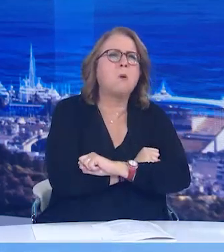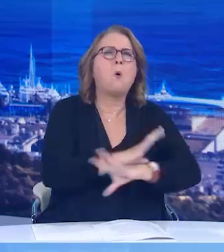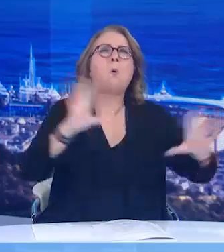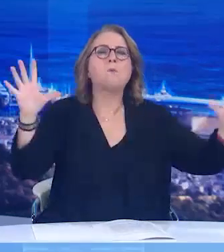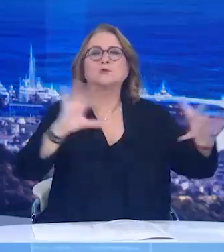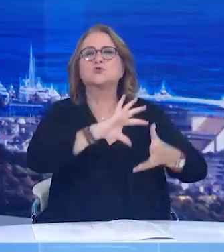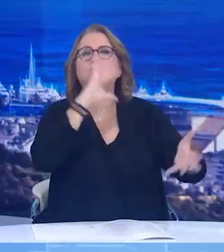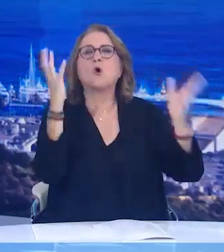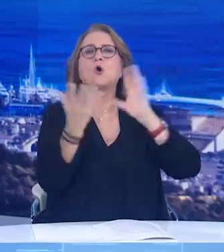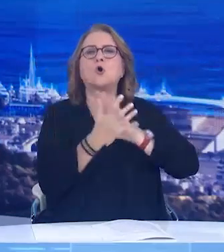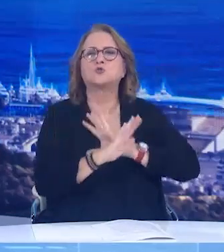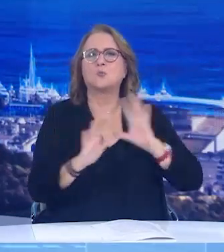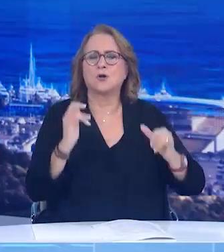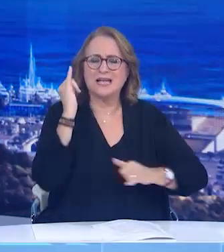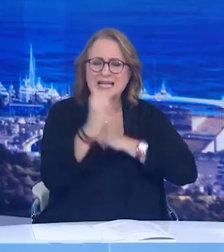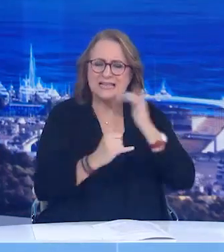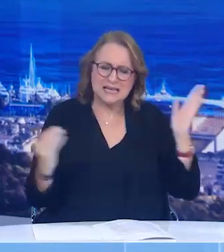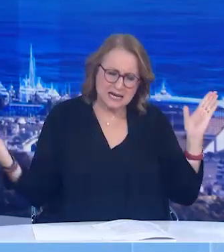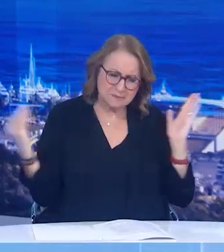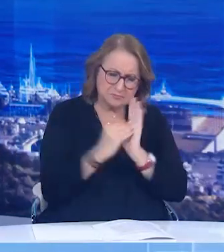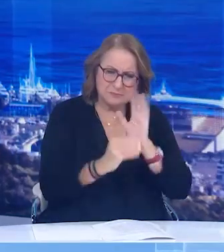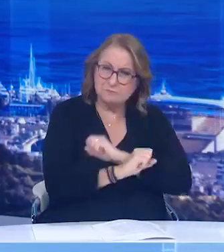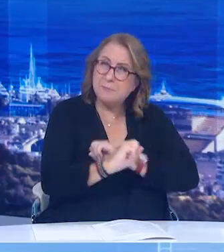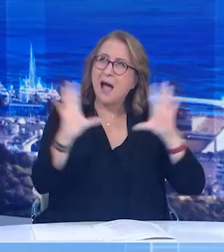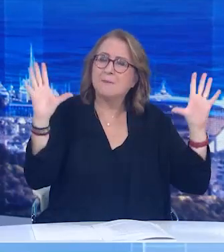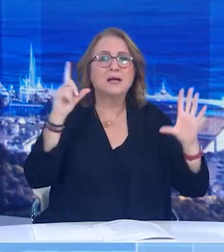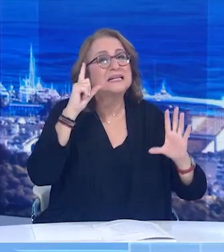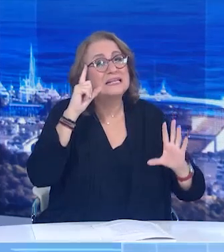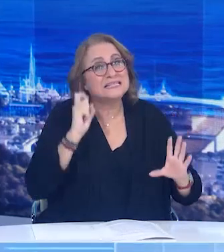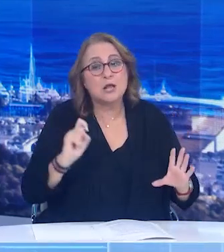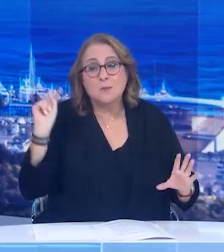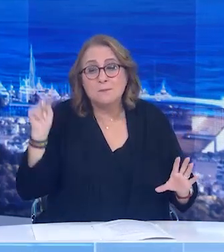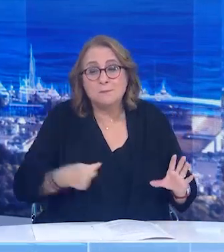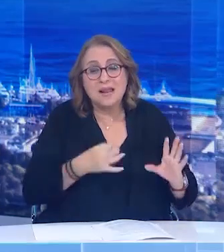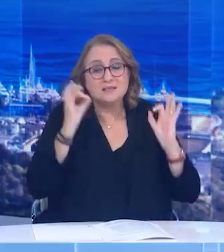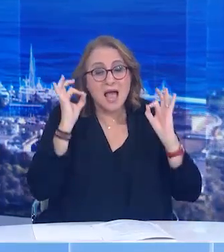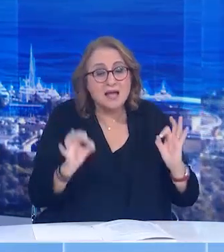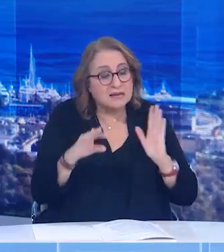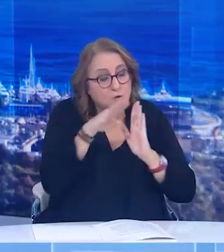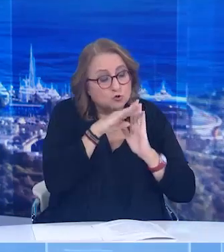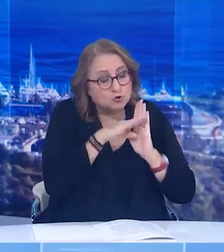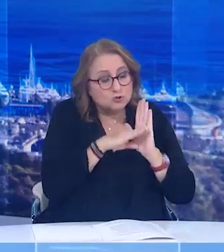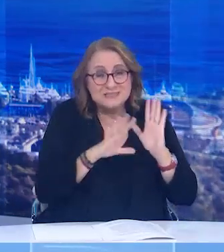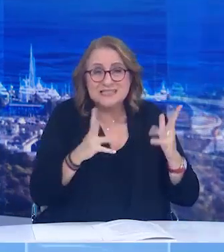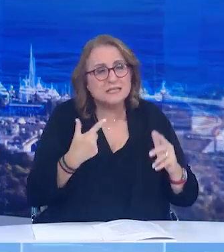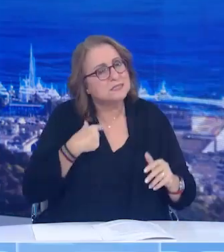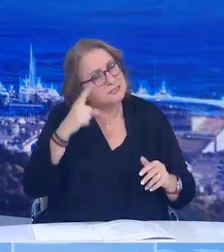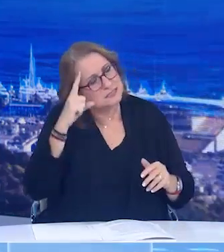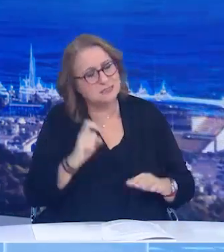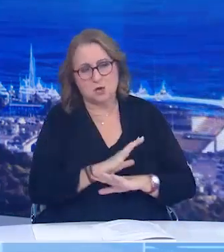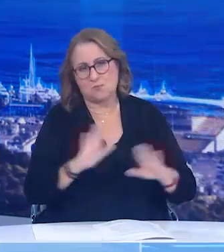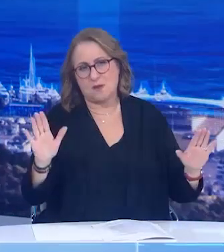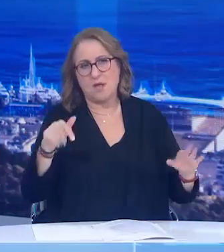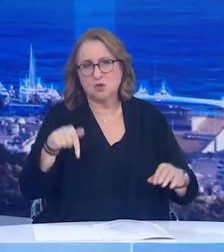Είναι πια τόσο εύκολο να έχεις διάχυση της πληροφορίας. Οπότε είναι πραγματικά η στιγμή που έχουμε όλες